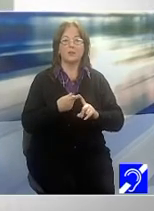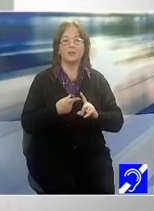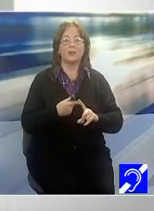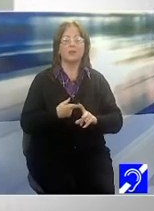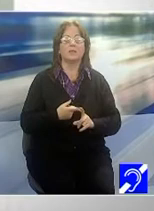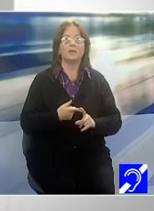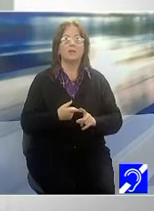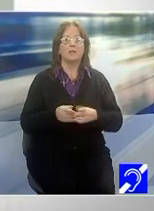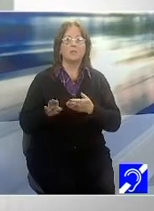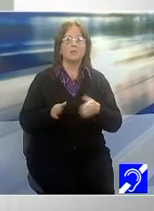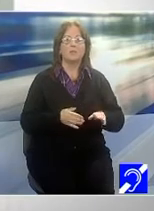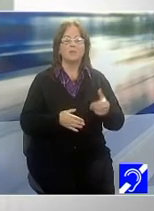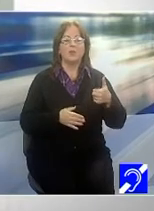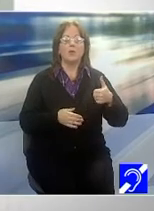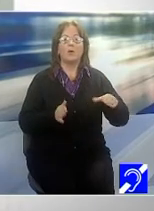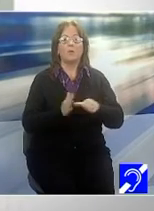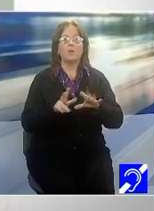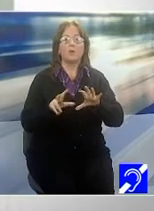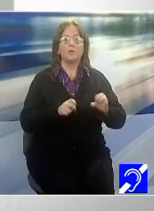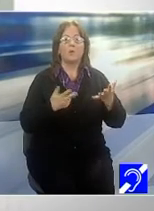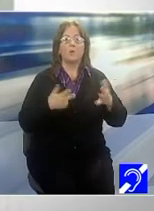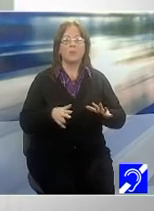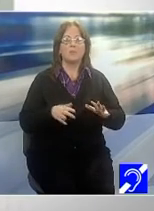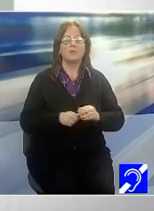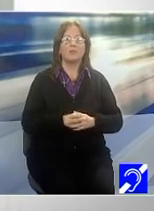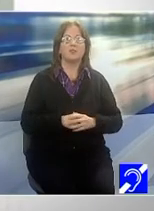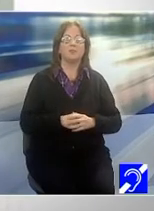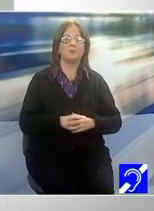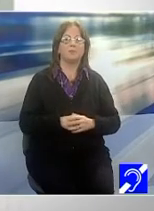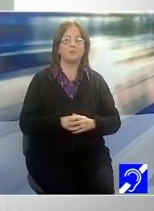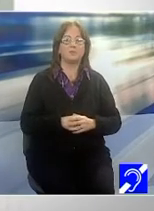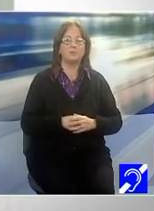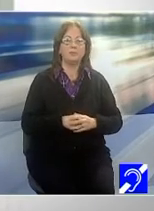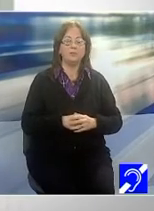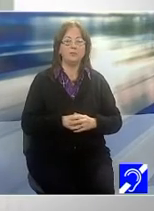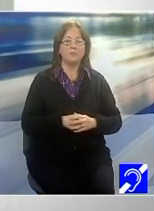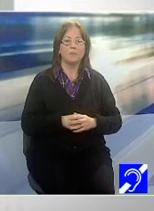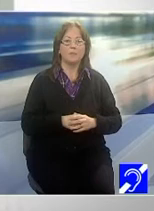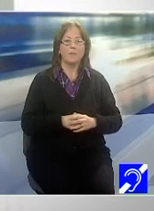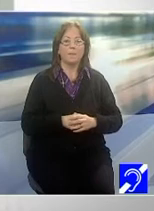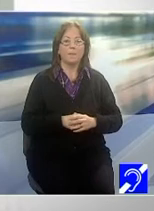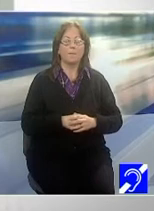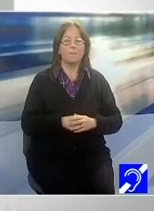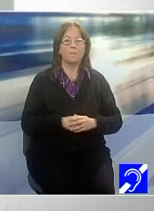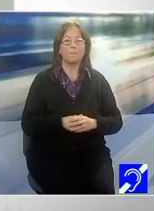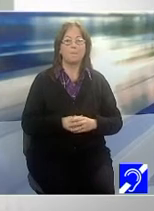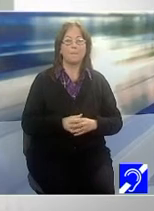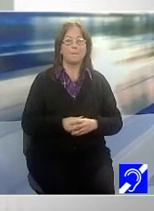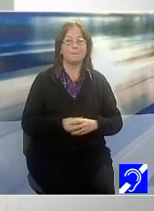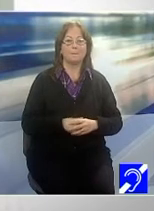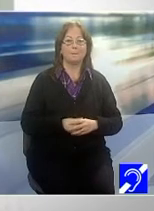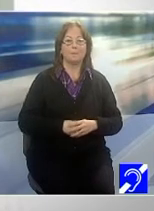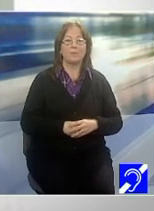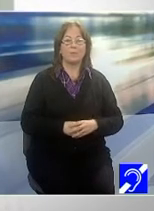din 1880, la nivel de agenție diplomatică și ulterior la nivel de legație,